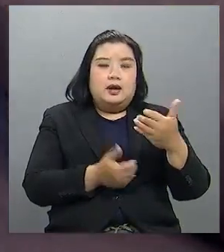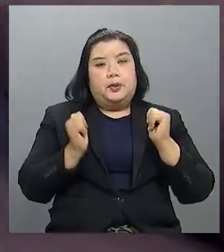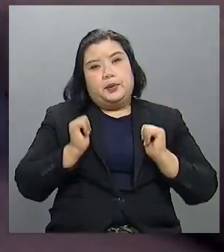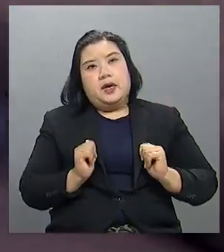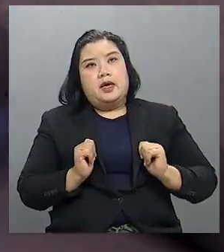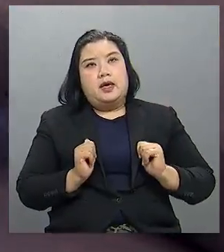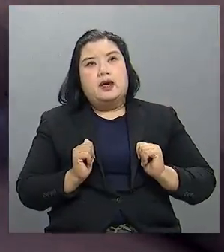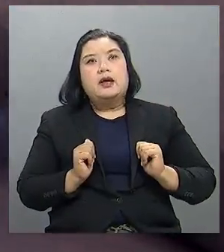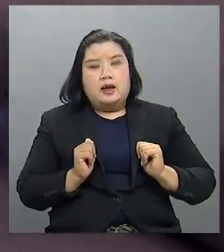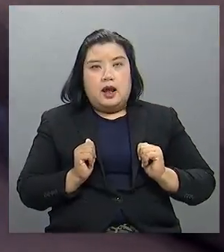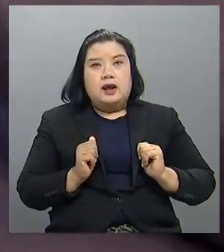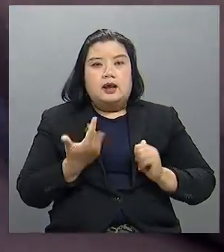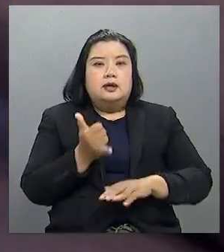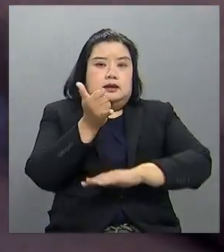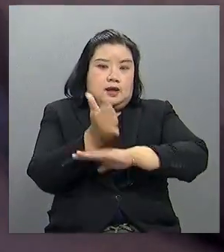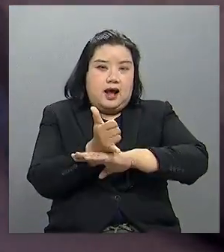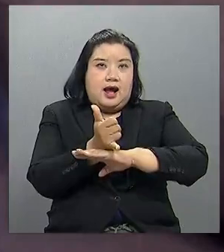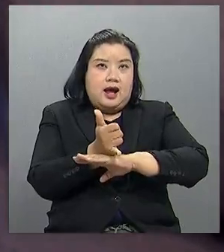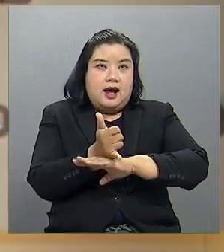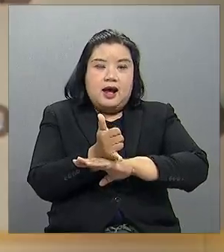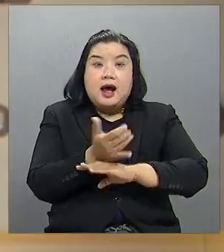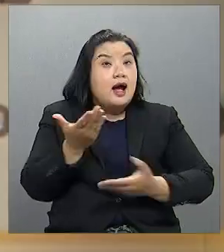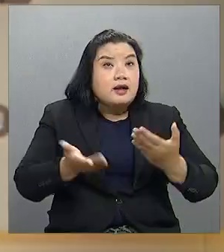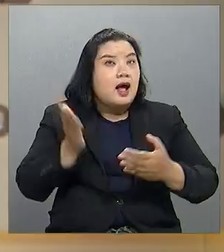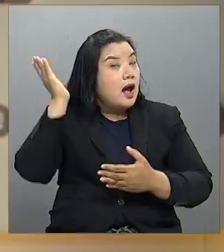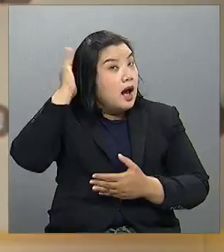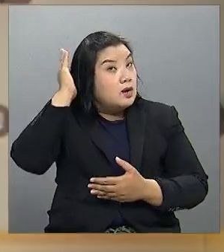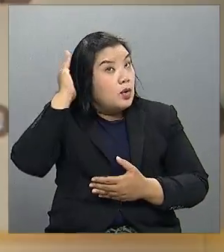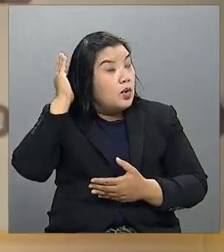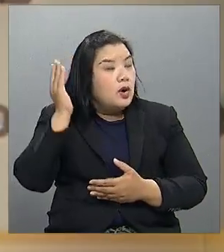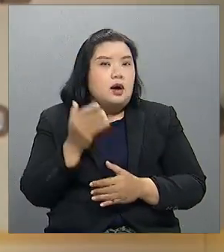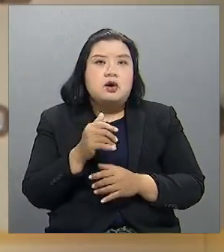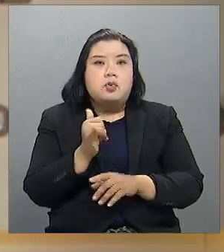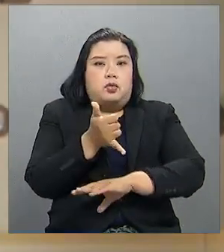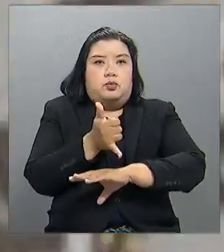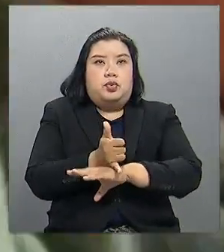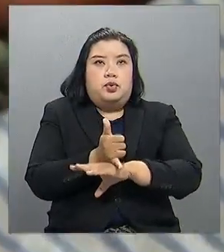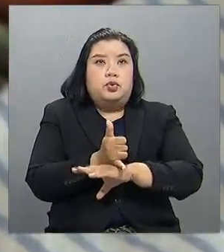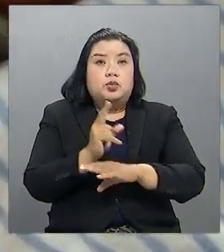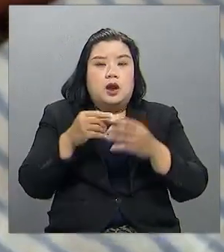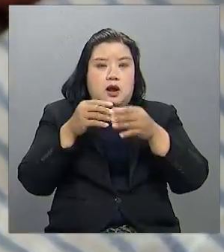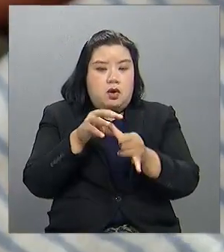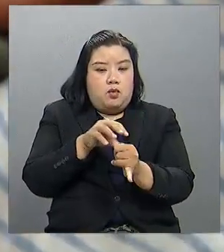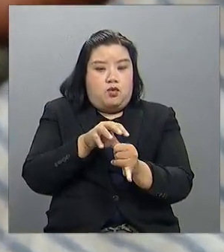เก้าอี้ของเด็กก็ได้เพื่อให้ศีรษะอยู่ในแนวตั้งตรงเพื่อให้ศีรษะมีโอกาสได้ขยายไปส่วนอื่น